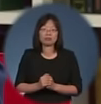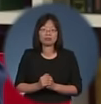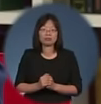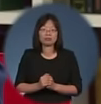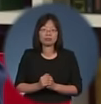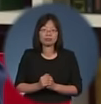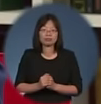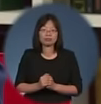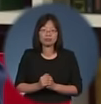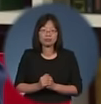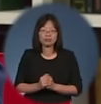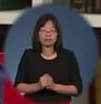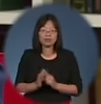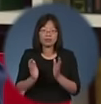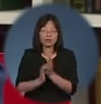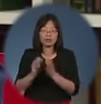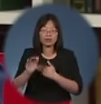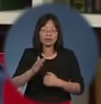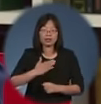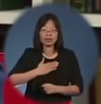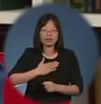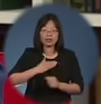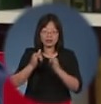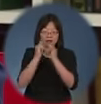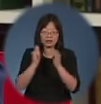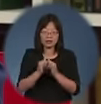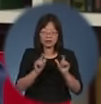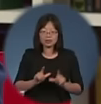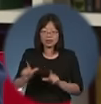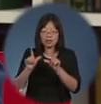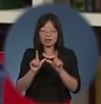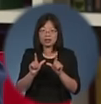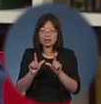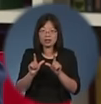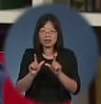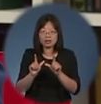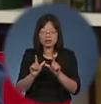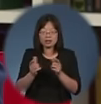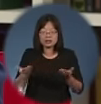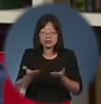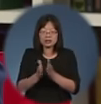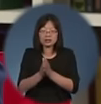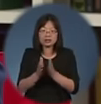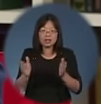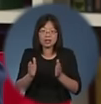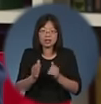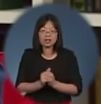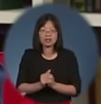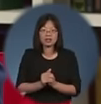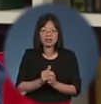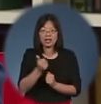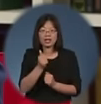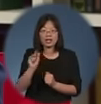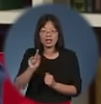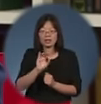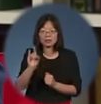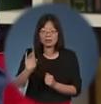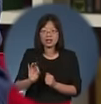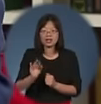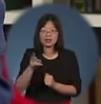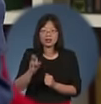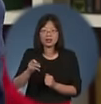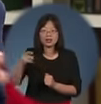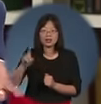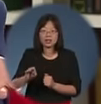그래서에 그리고 나서 이제 제가 사회생활을 하면서 어 해방령 라고 하는 이게